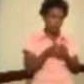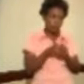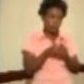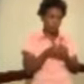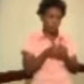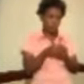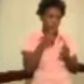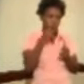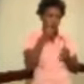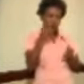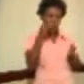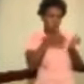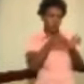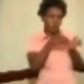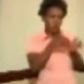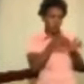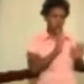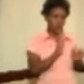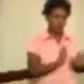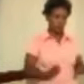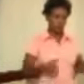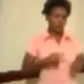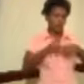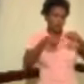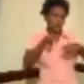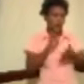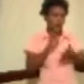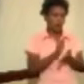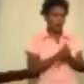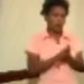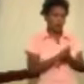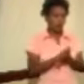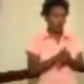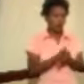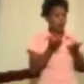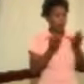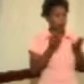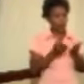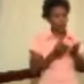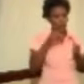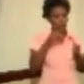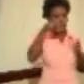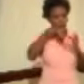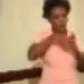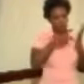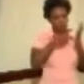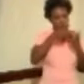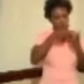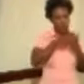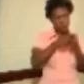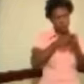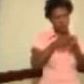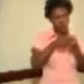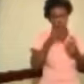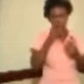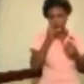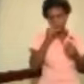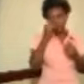2 millions de petits monde qui l'école, déjà. Donc, la raison de faire la coûte un milliard, c'est parce que dans le budget, nous parlons de transport, nous parlons